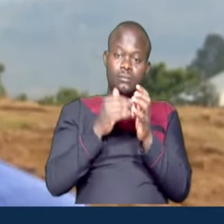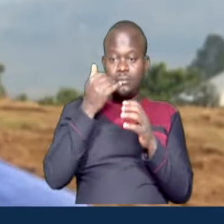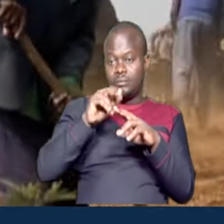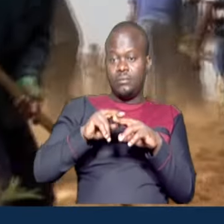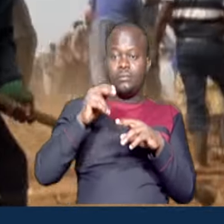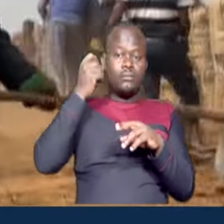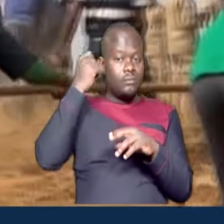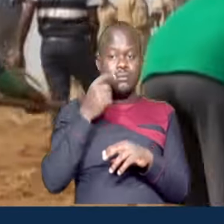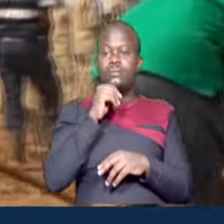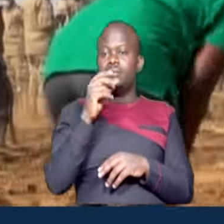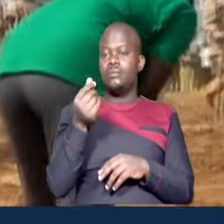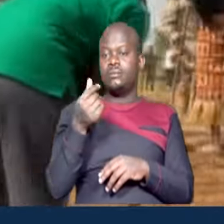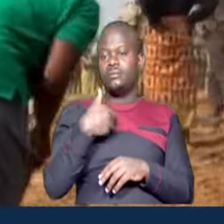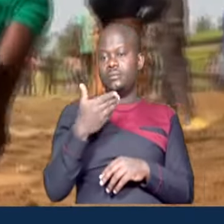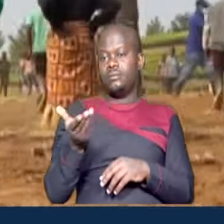mafaranga bafite